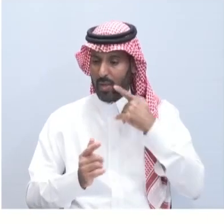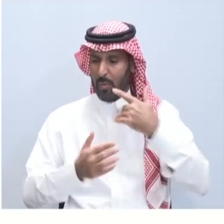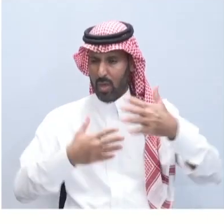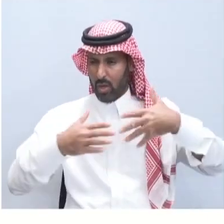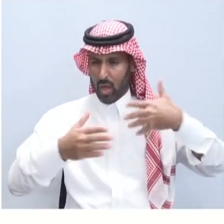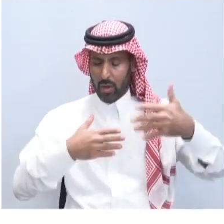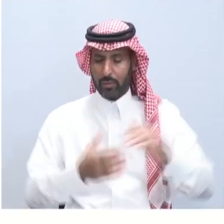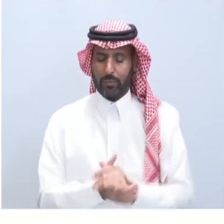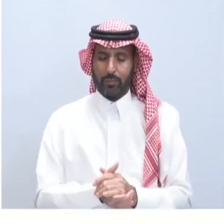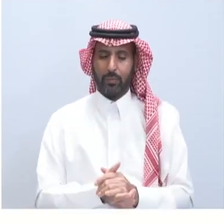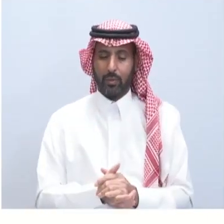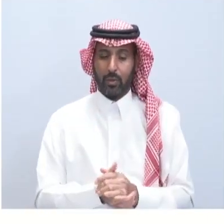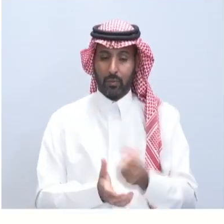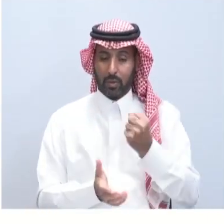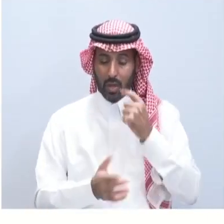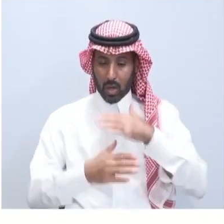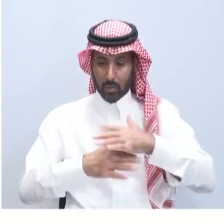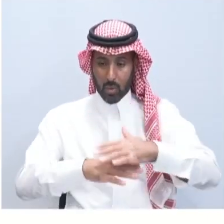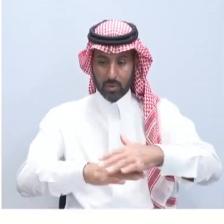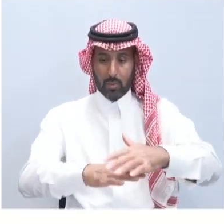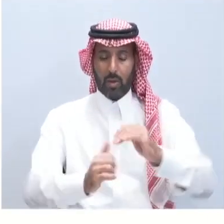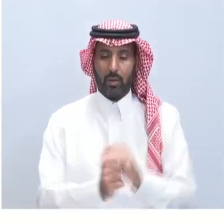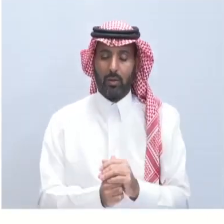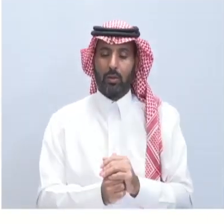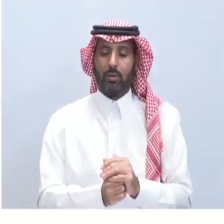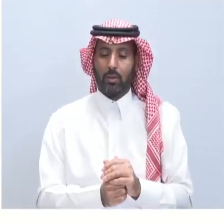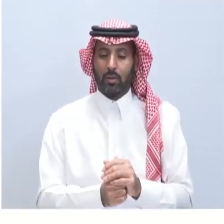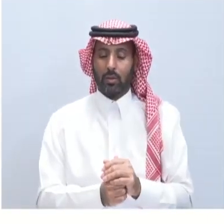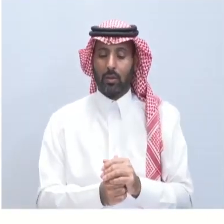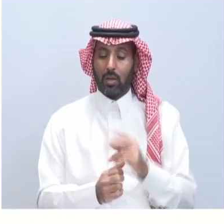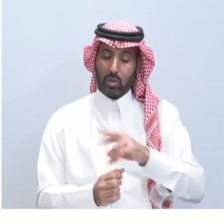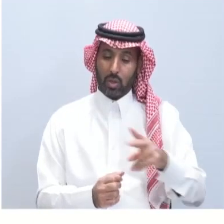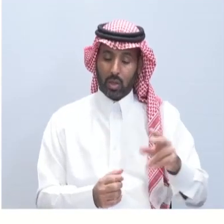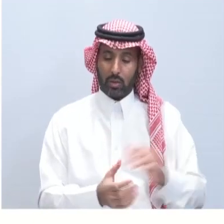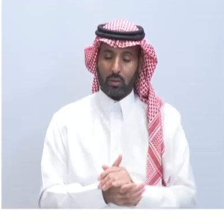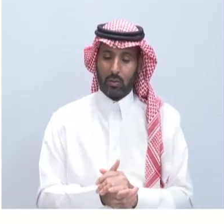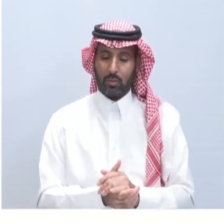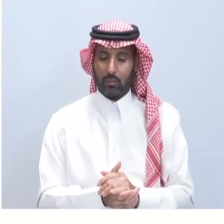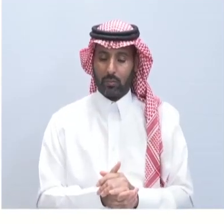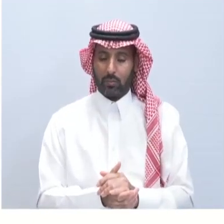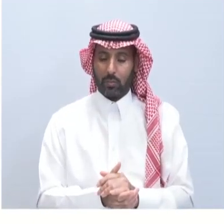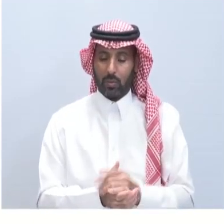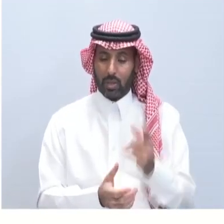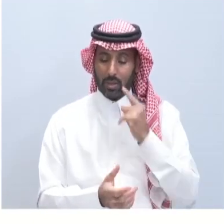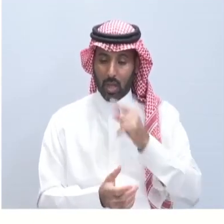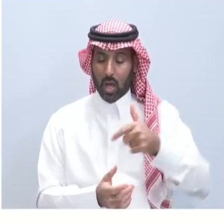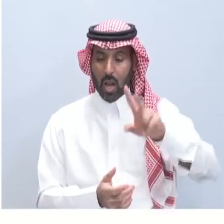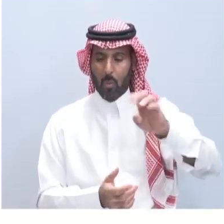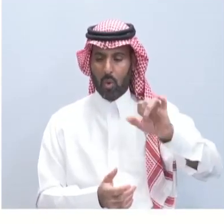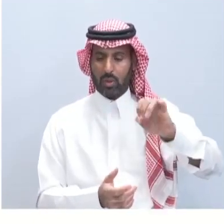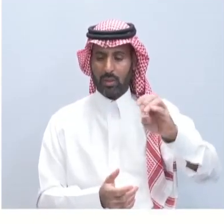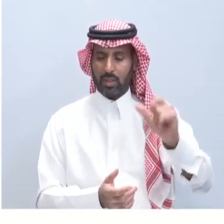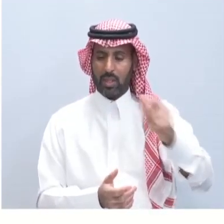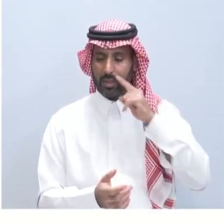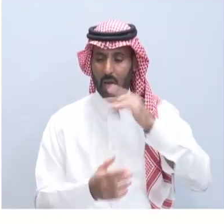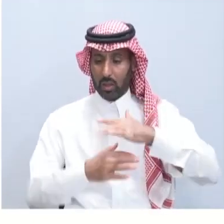الرياح ايضا في طاقه امواج البحر ذكرنا بان لهذا المصطلح اشكال عديده من الطاقه مثل الطاقه الموجيه وطاقه